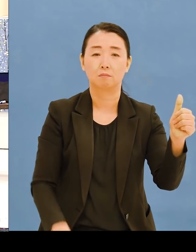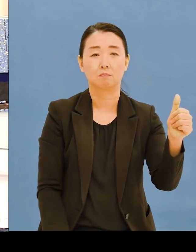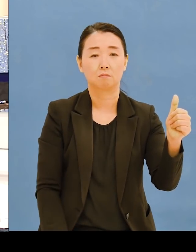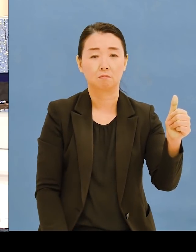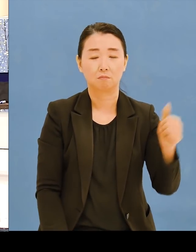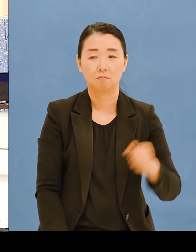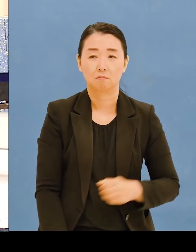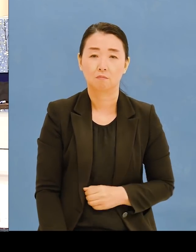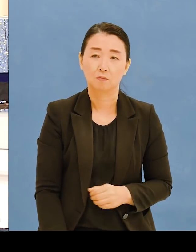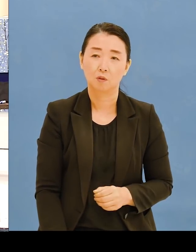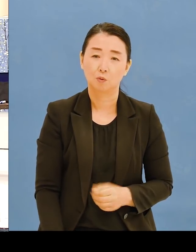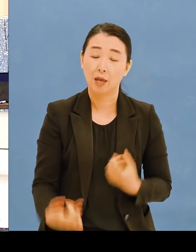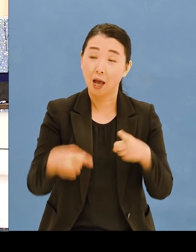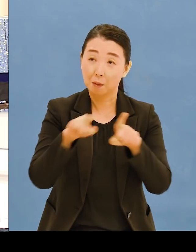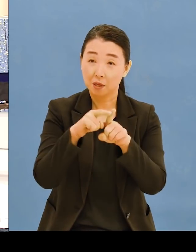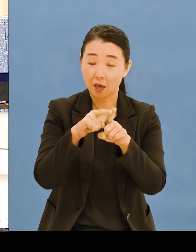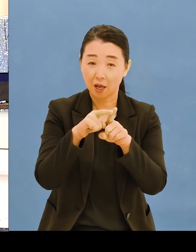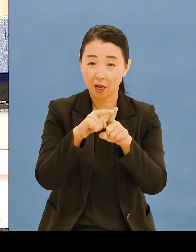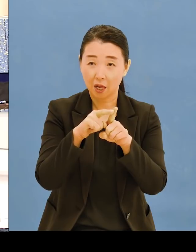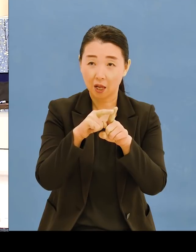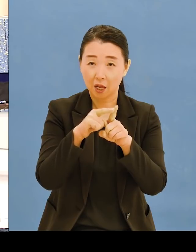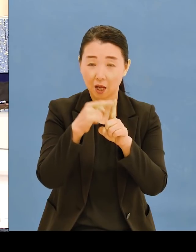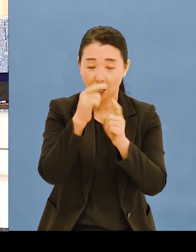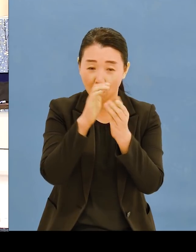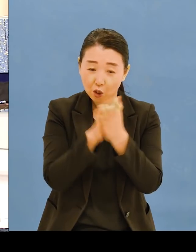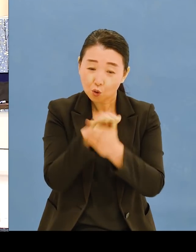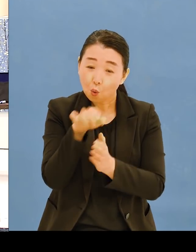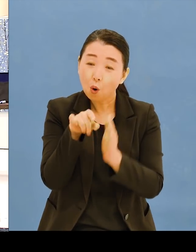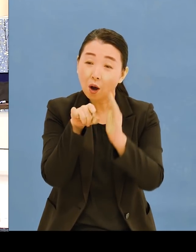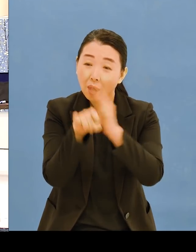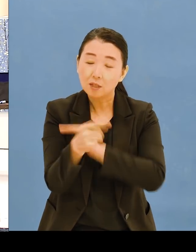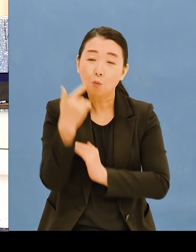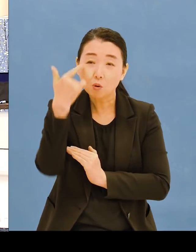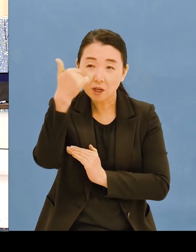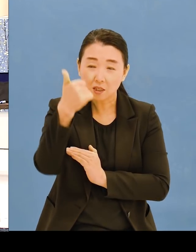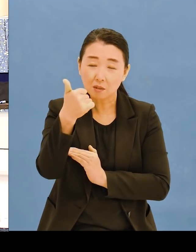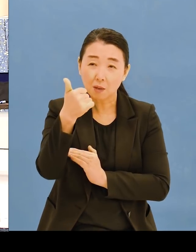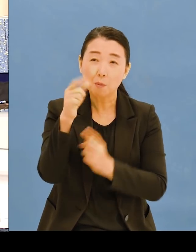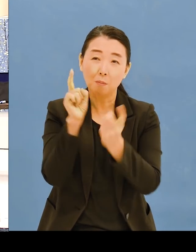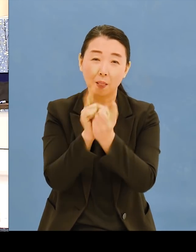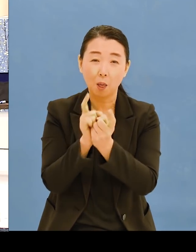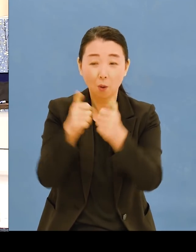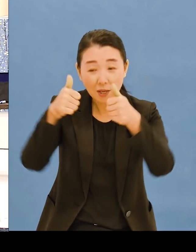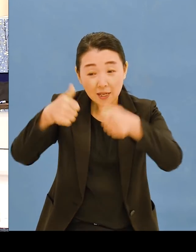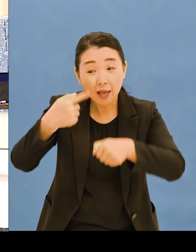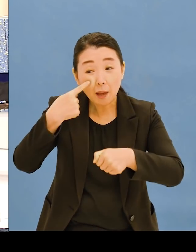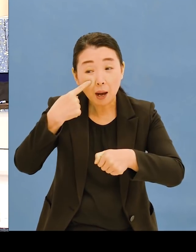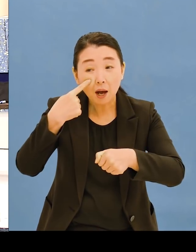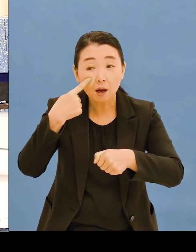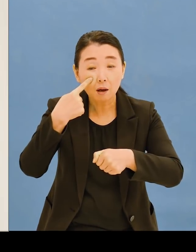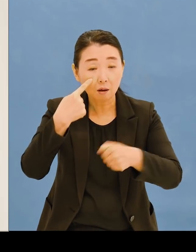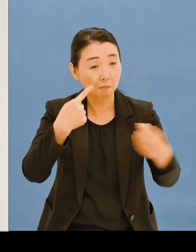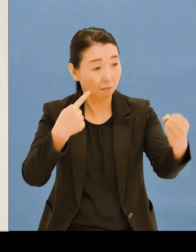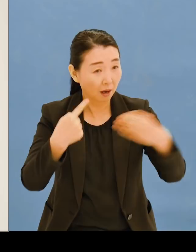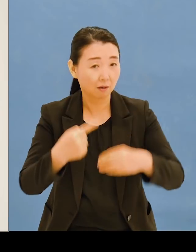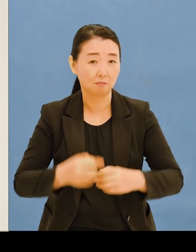한번 우리 그 기도원에 한번 와서 목사님도 얼굴 뵙고 인사도 드려. 네. 이제 그렇게 이야기를